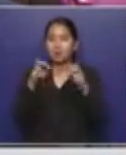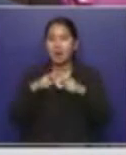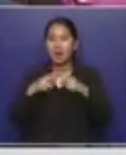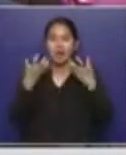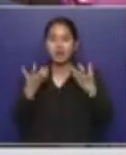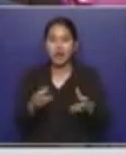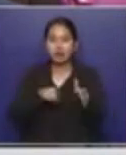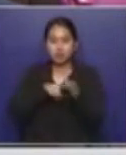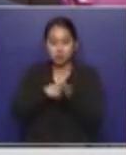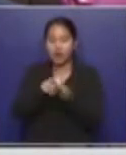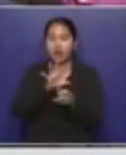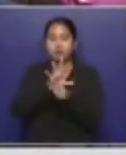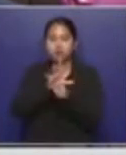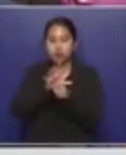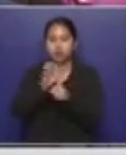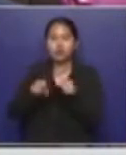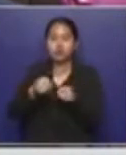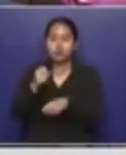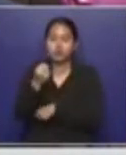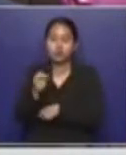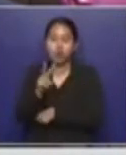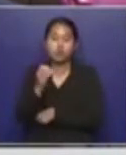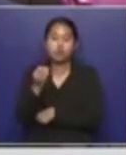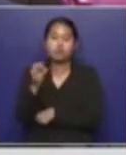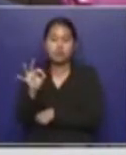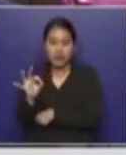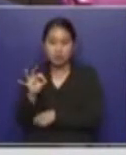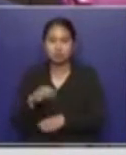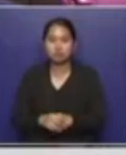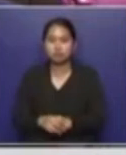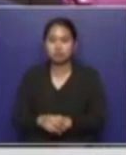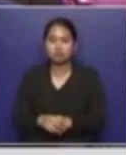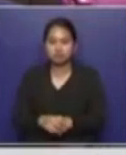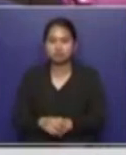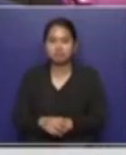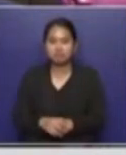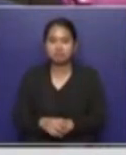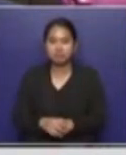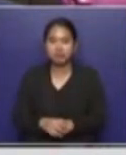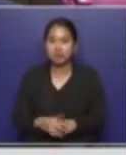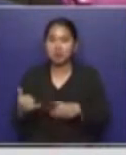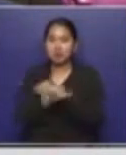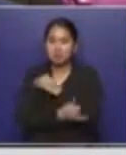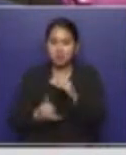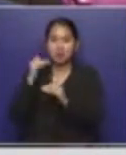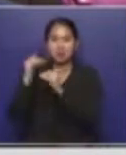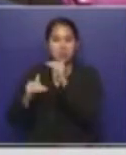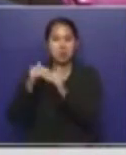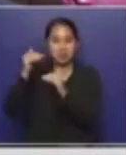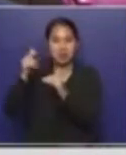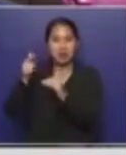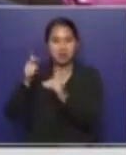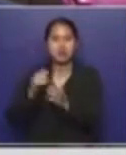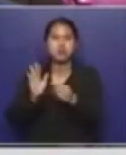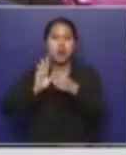ควิด-19 นะครับประเทศที่บอกกับโลกว่าเป็นประเทศศรีวิไลเป็นประเทศที่เจริญแล้วย